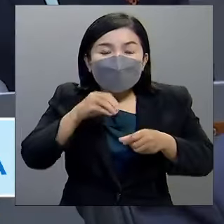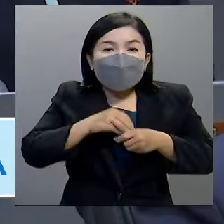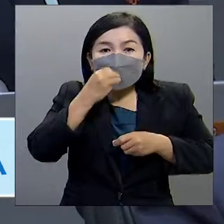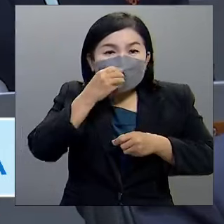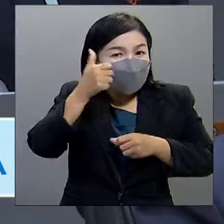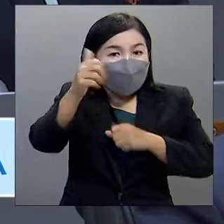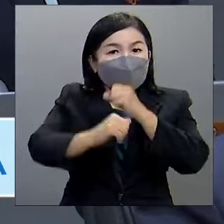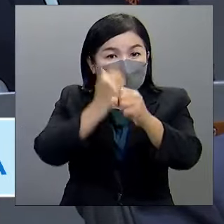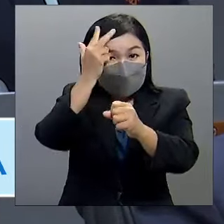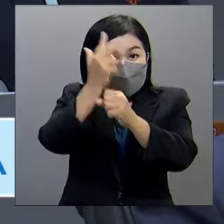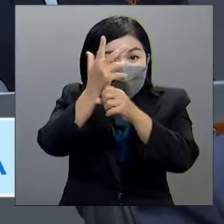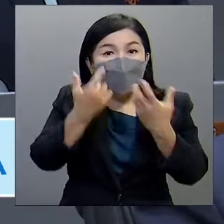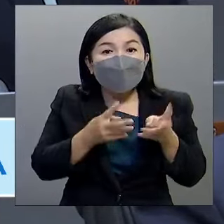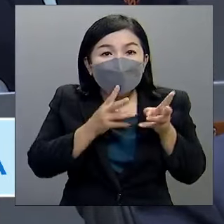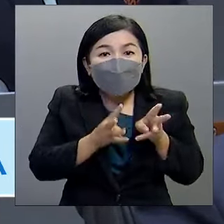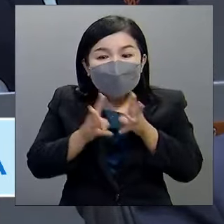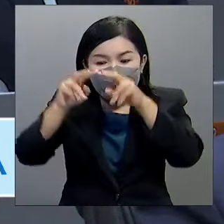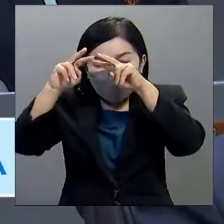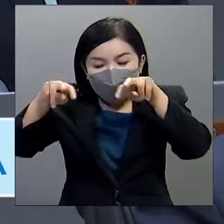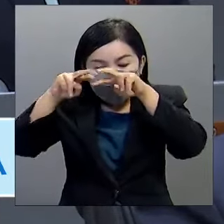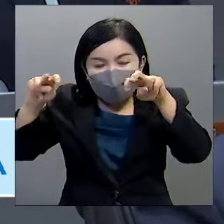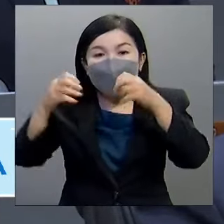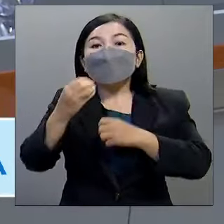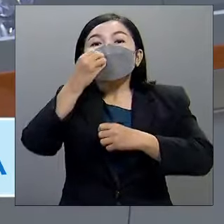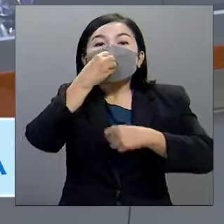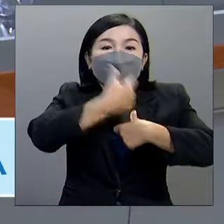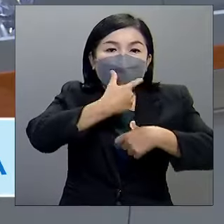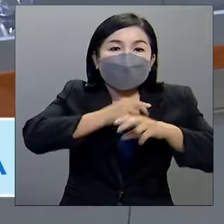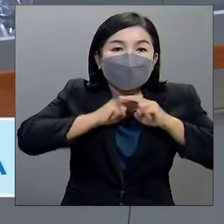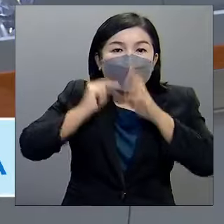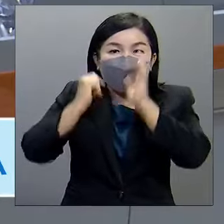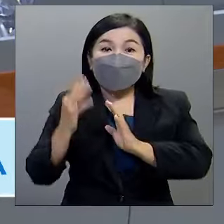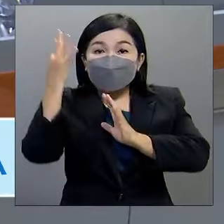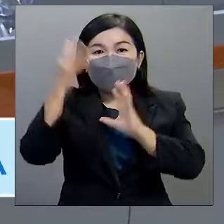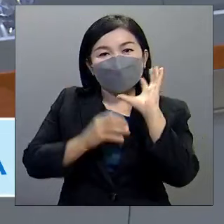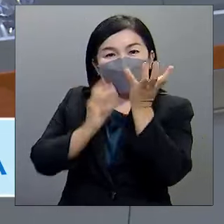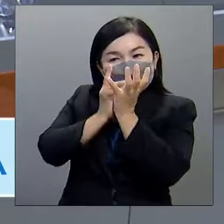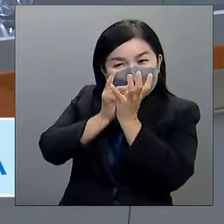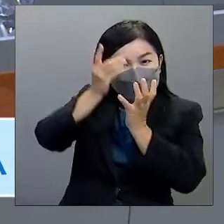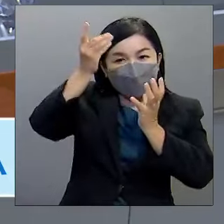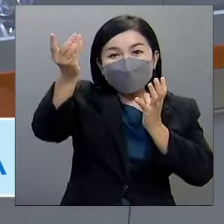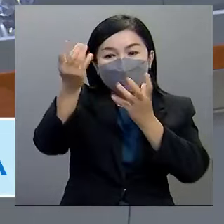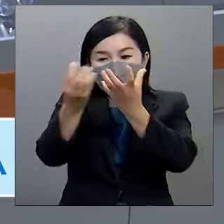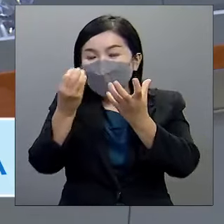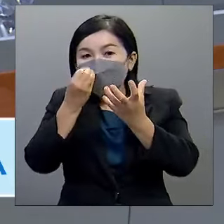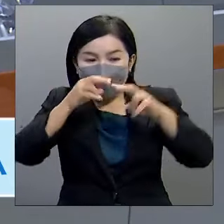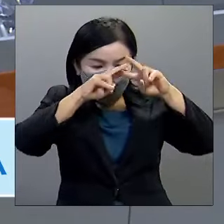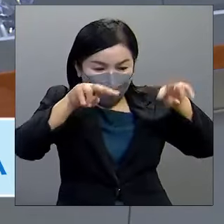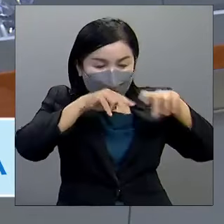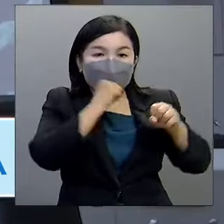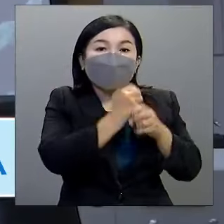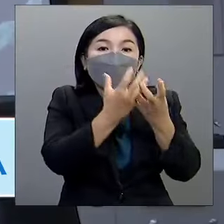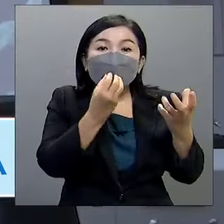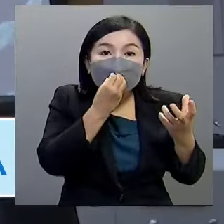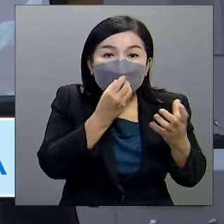ากว่า3ปีเพื่อเพียงพอต่อนักบินอวกาศ4คนโดยไม่มีเสบียงเพิ่มที่สำคัญเตรียมให้พอ